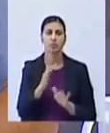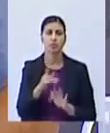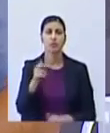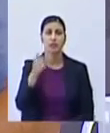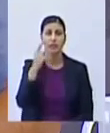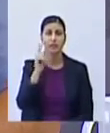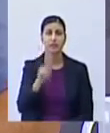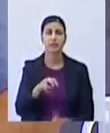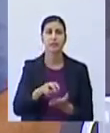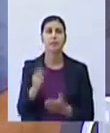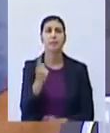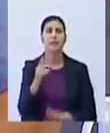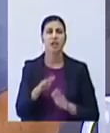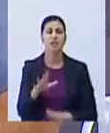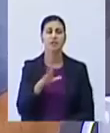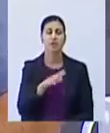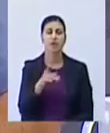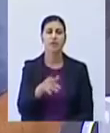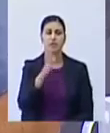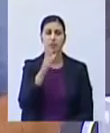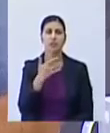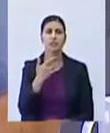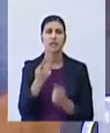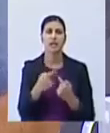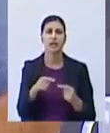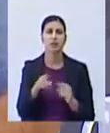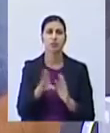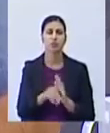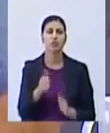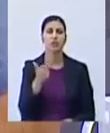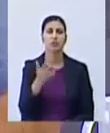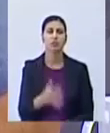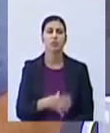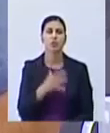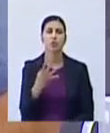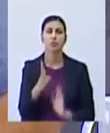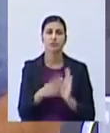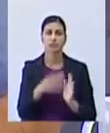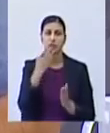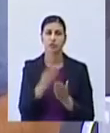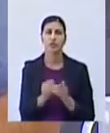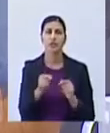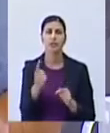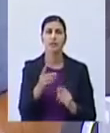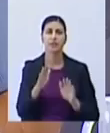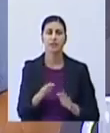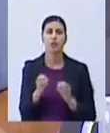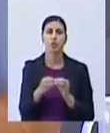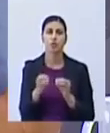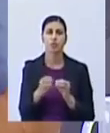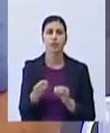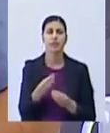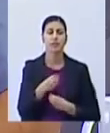თქვენ გახსოვთ, ჩვენ გავედით პირველ ადგილზე, მაშინ საკრებულოში დეპუტატების რაოდენობა იყო 59, ჩვენ გავედით პირველ ადგილზე, ავიღეთ 15